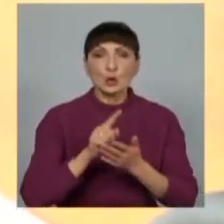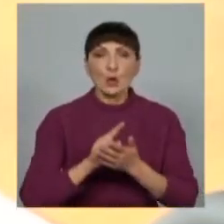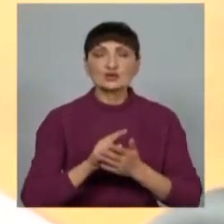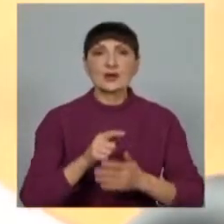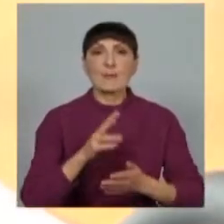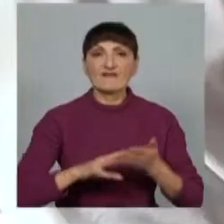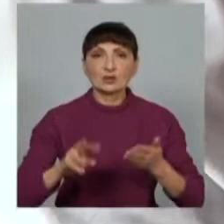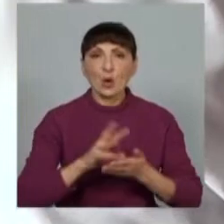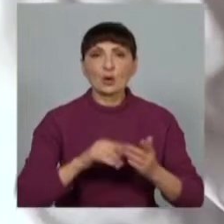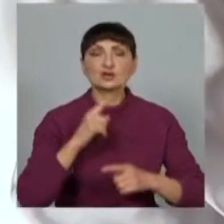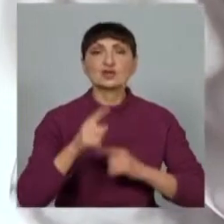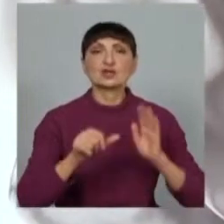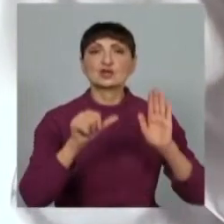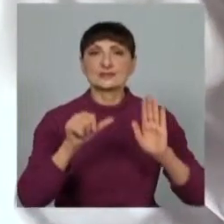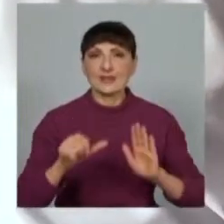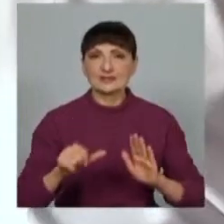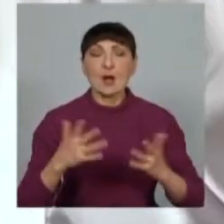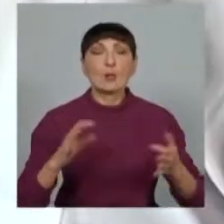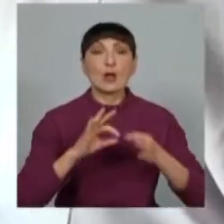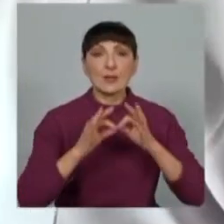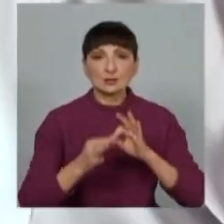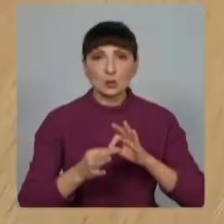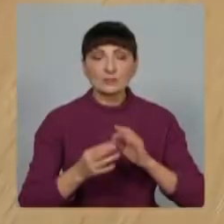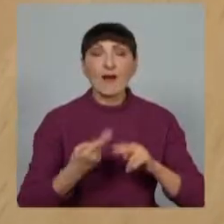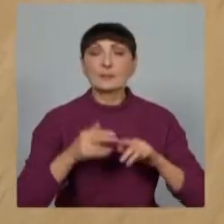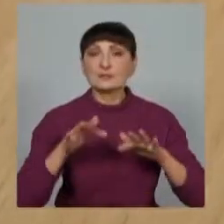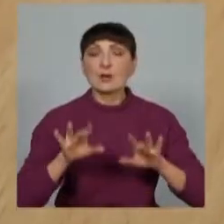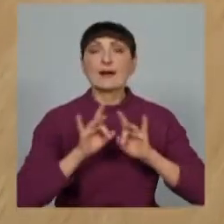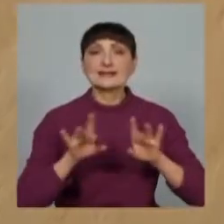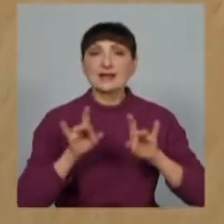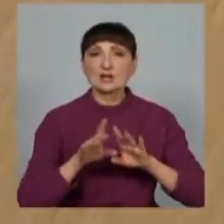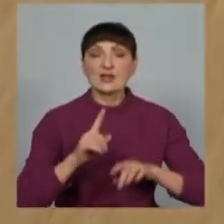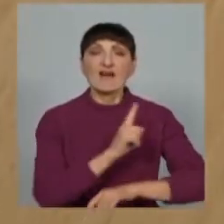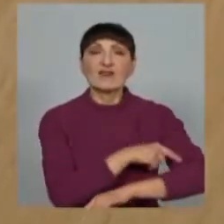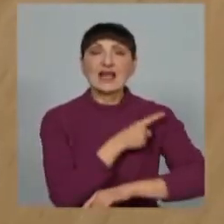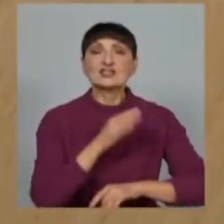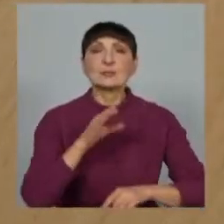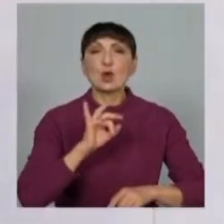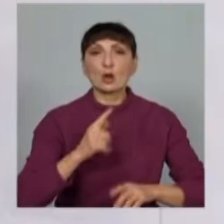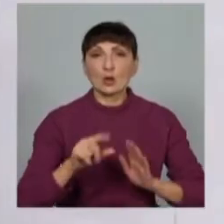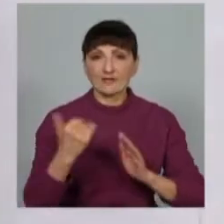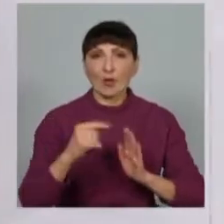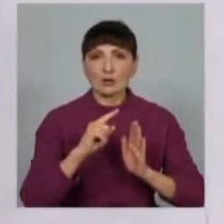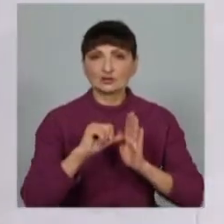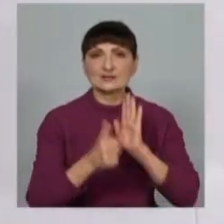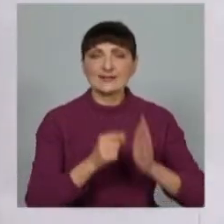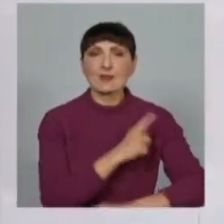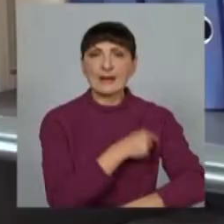пройти ревакцинацию через 6 месяцев. Более подробно нам об этой процедуре расскажет врач-иммунолог 16-й городской